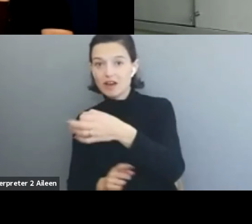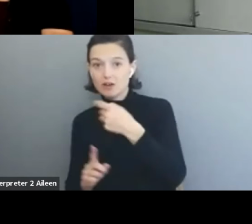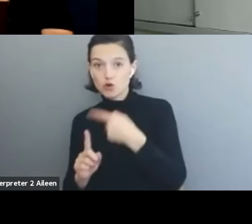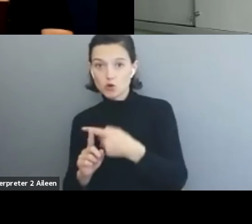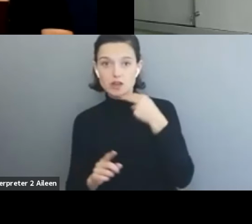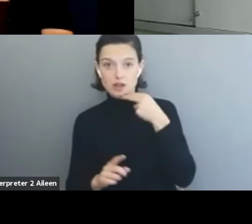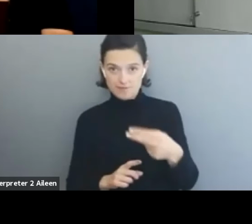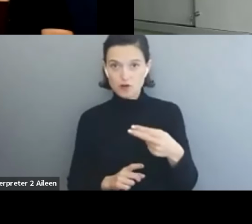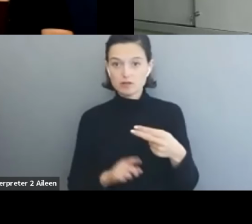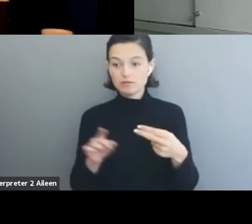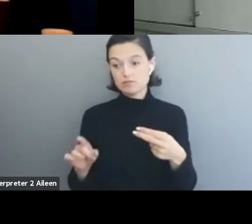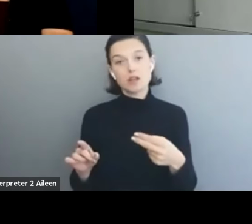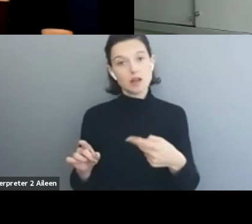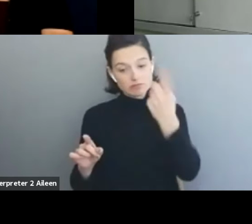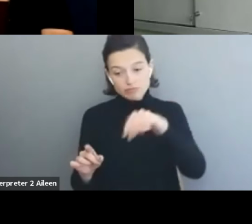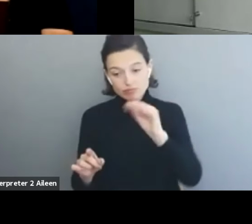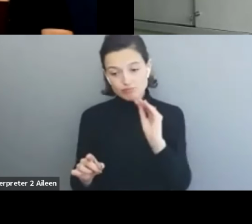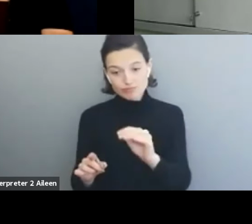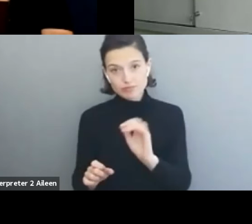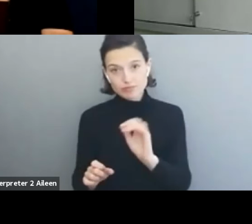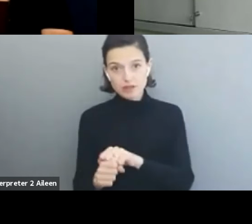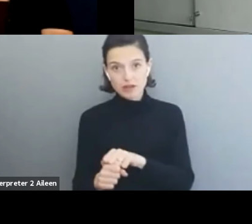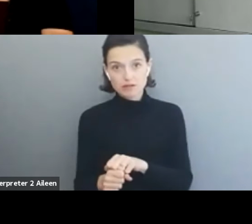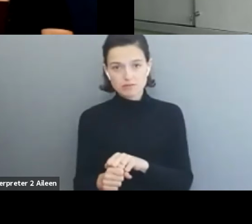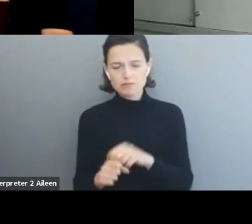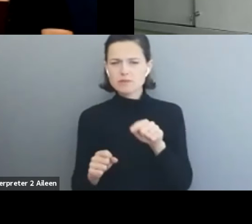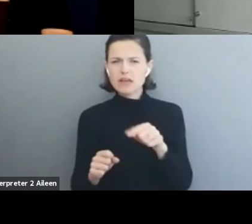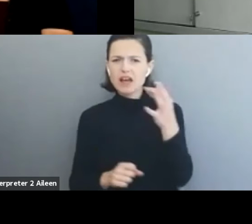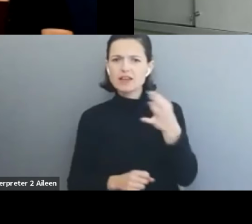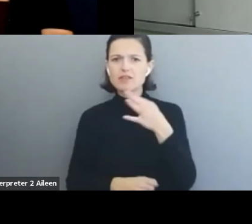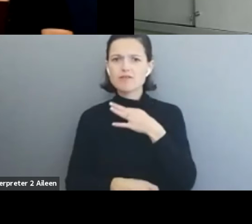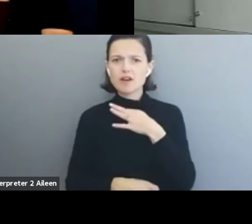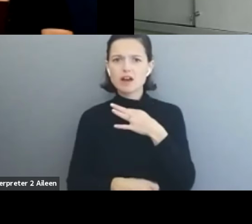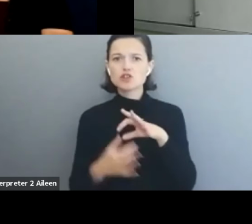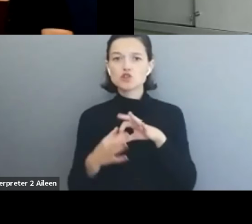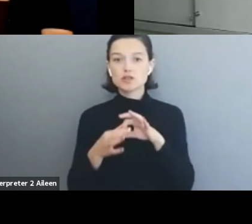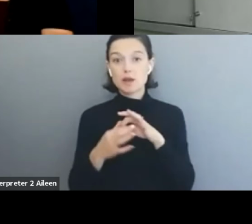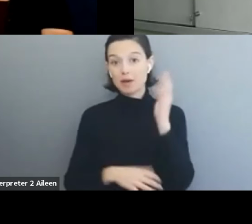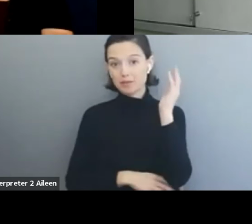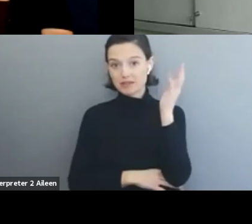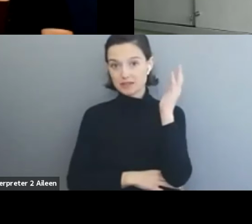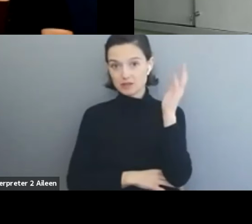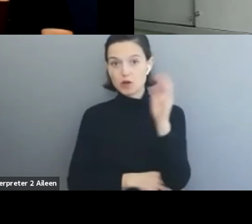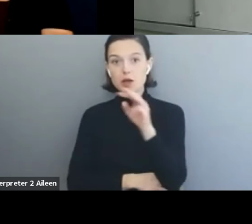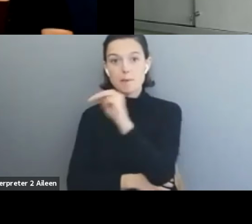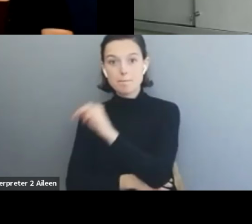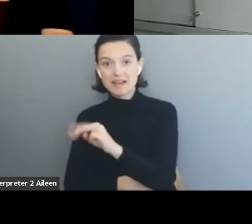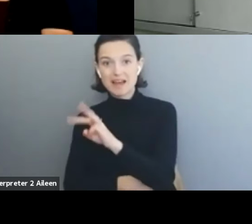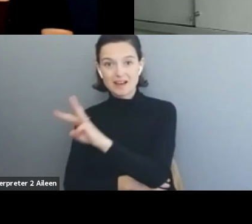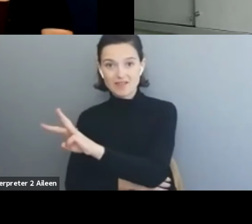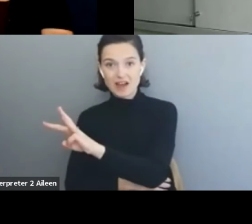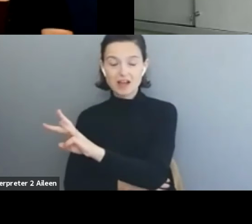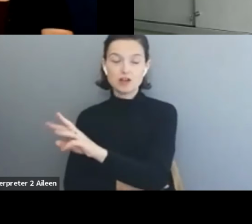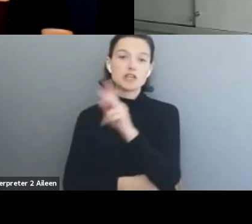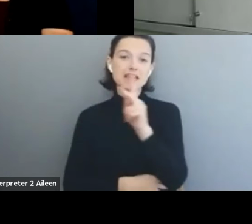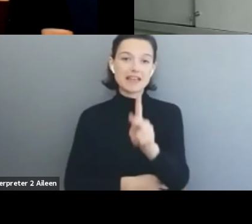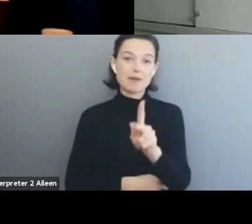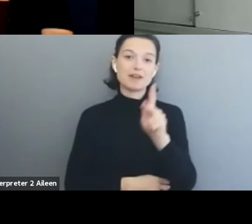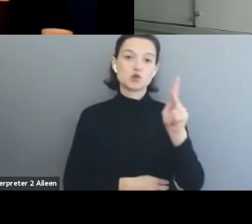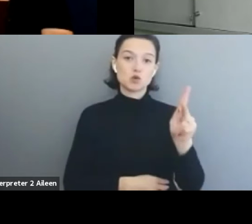Es gab da einige Fragen über die beiden Präsentationen von Michael Wahl und Clemens Kruse, ob wir die im